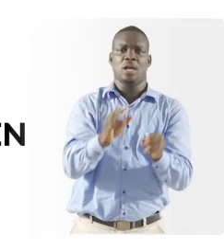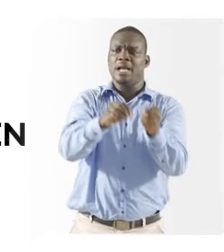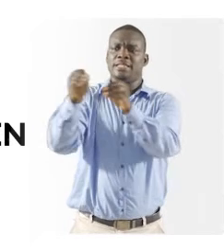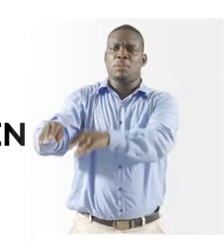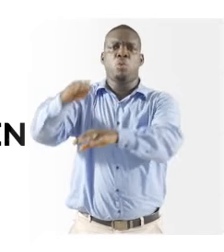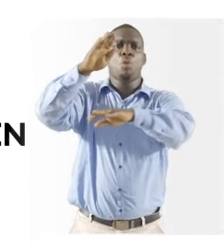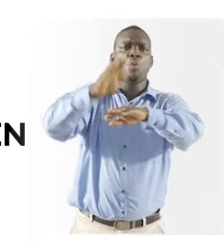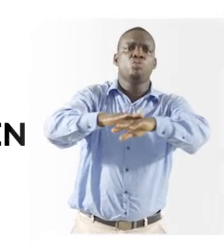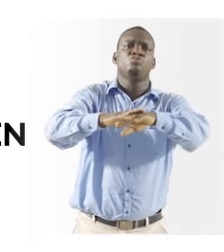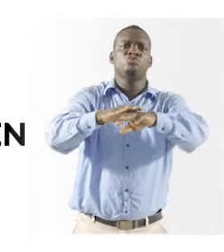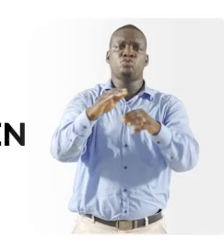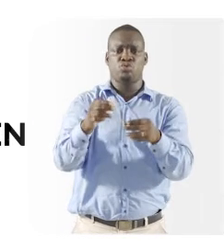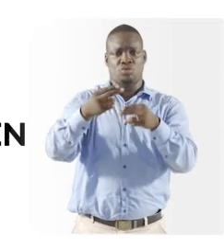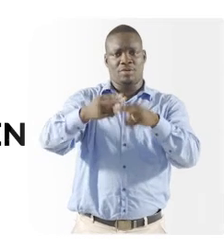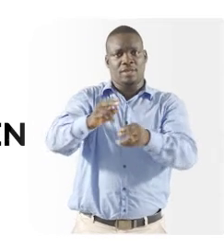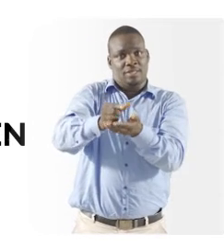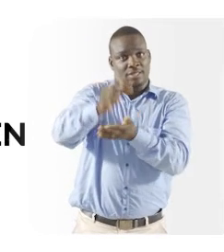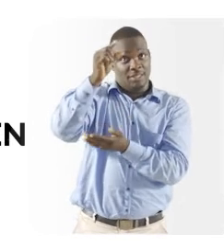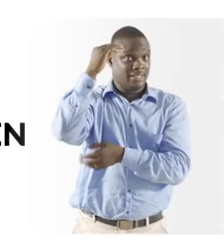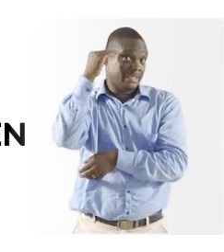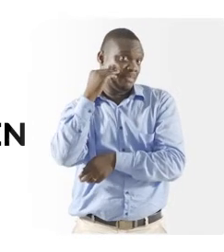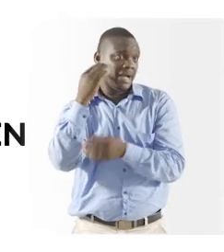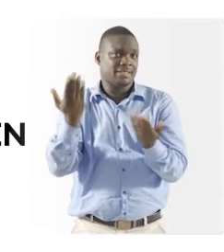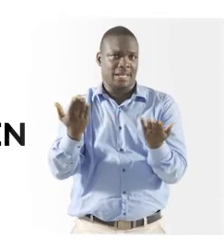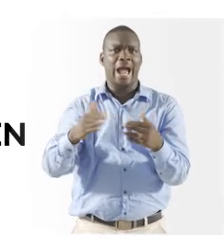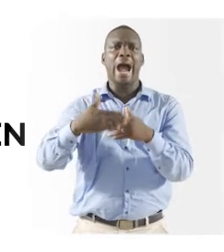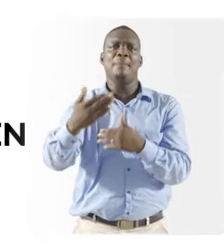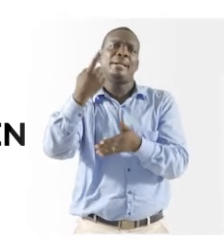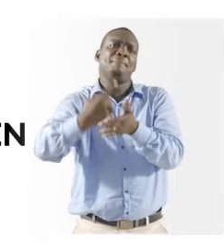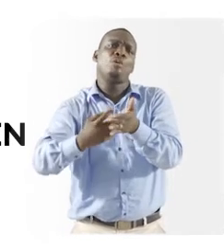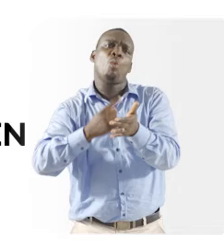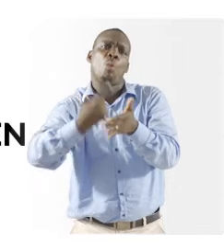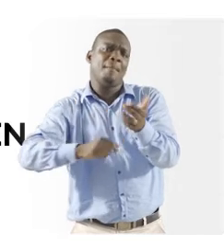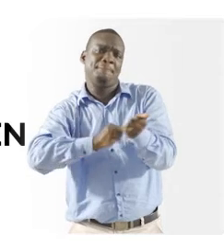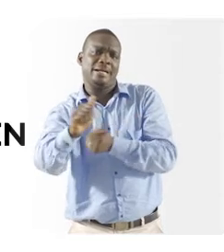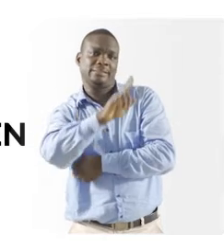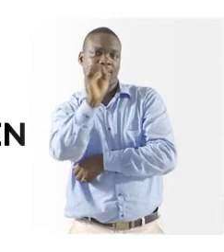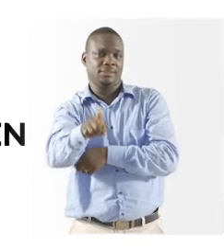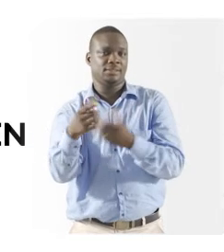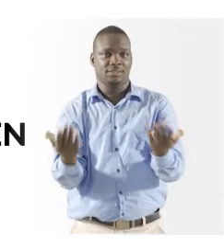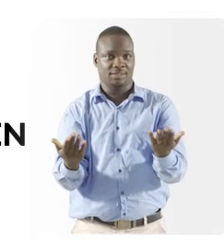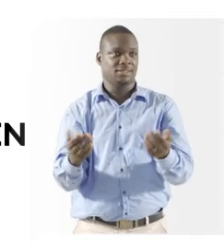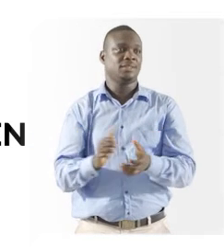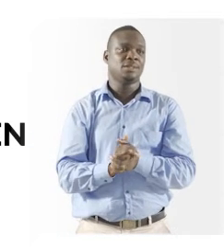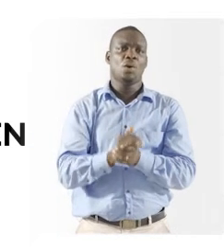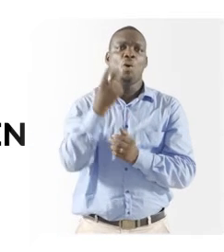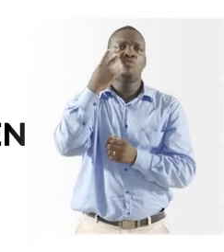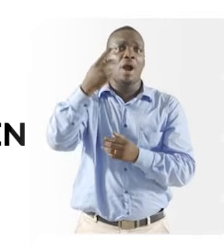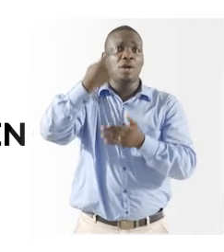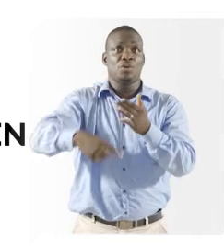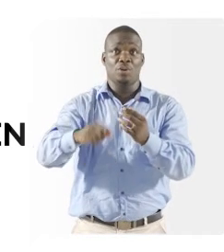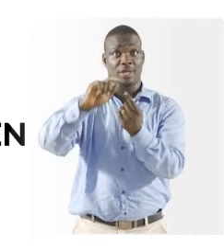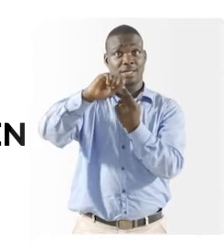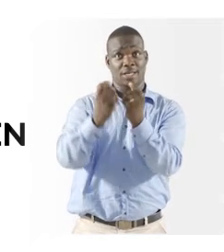pollen se dépose sur le stigmate. Et que se passe-t-il ensuite? Ce grain de pollen ou ces grains de pollen